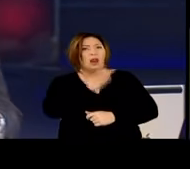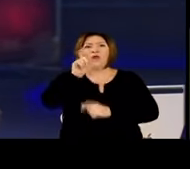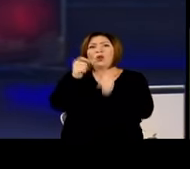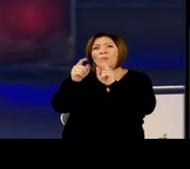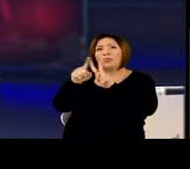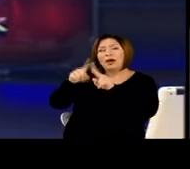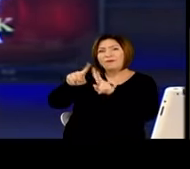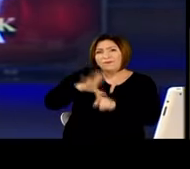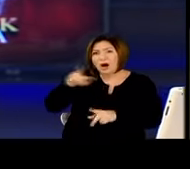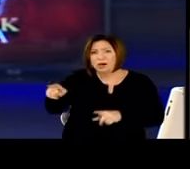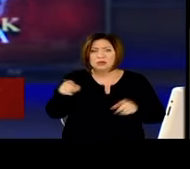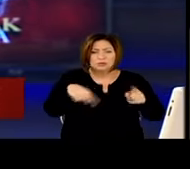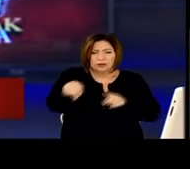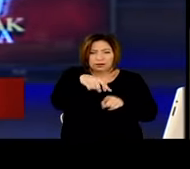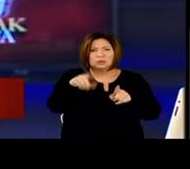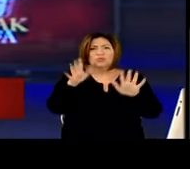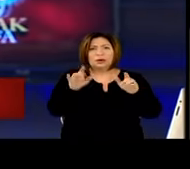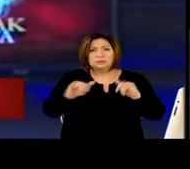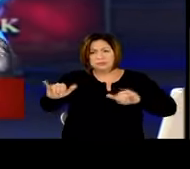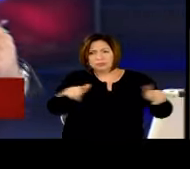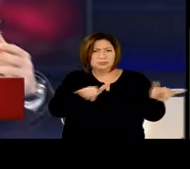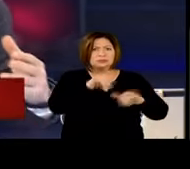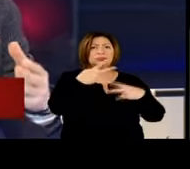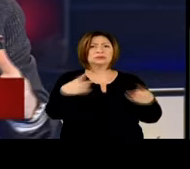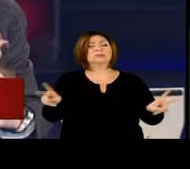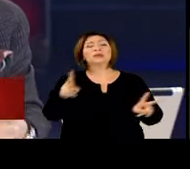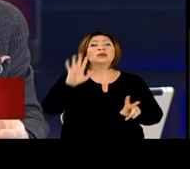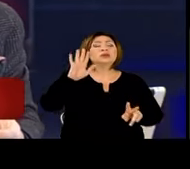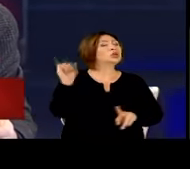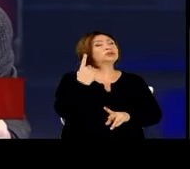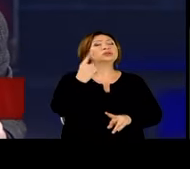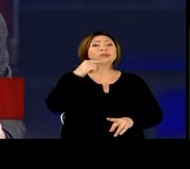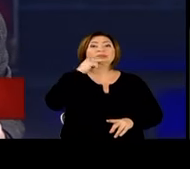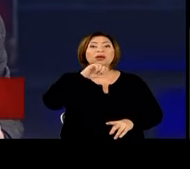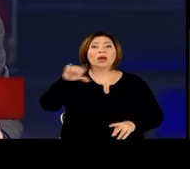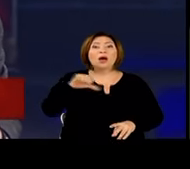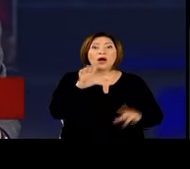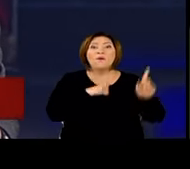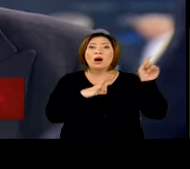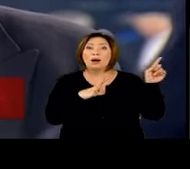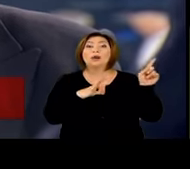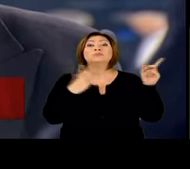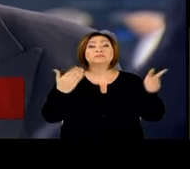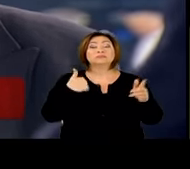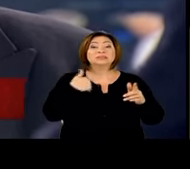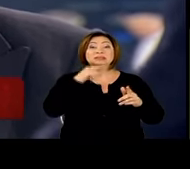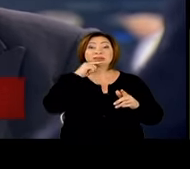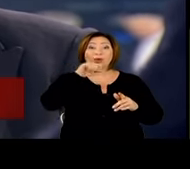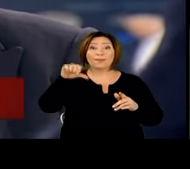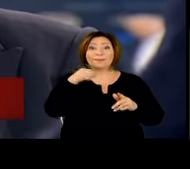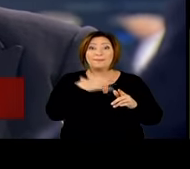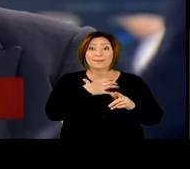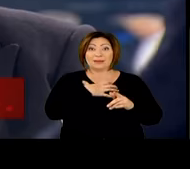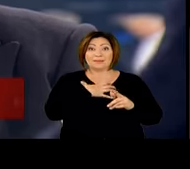Lübnan var. Evet. Bir de ilginçtir, zeytinyağı da var. Bizim zeytinyağımız mesela benim kendi